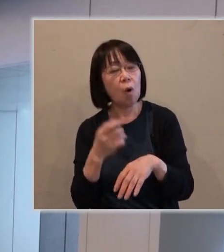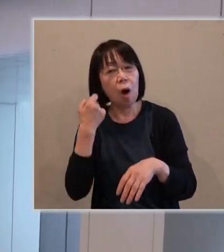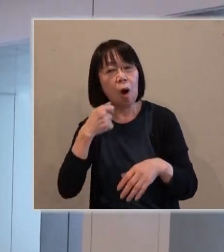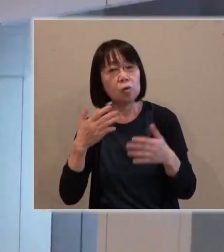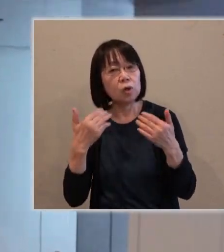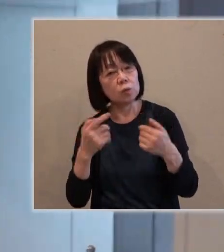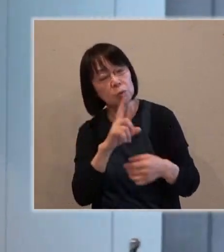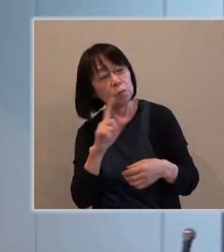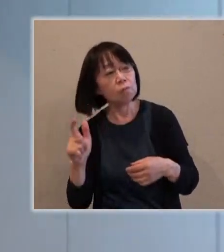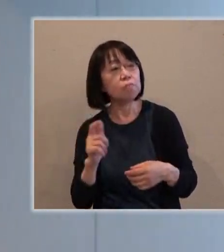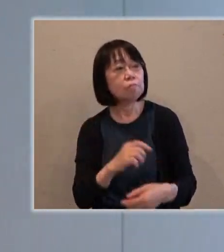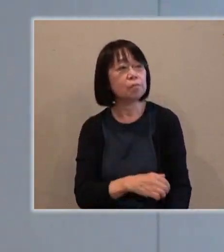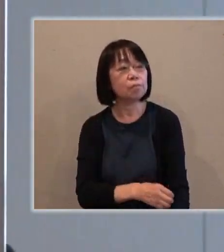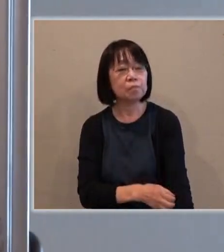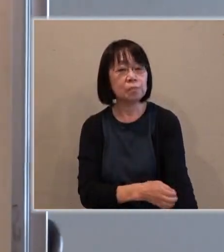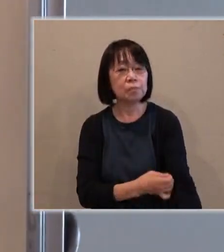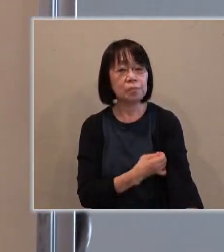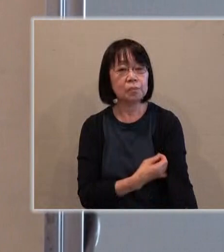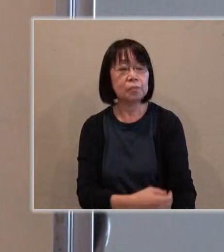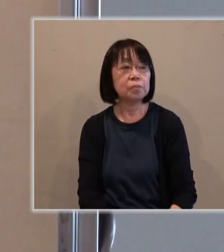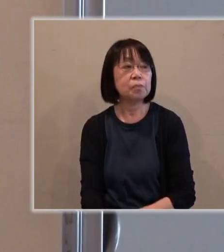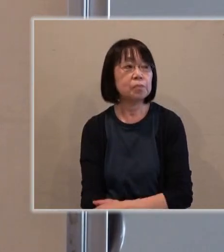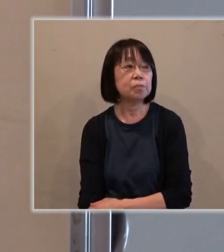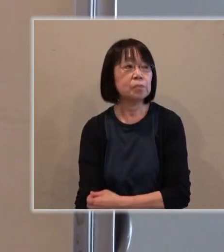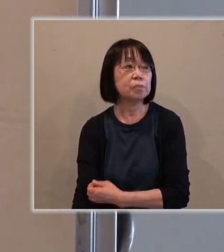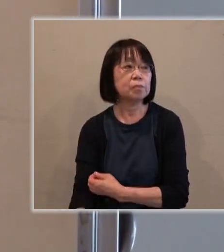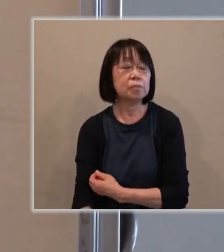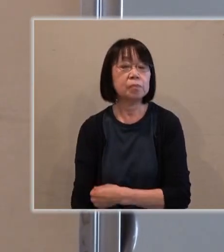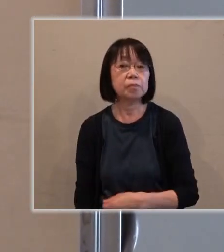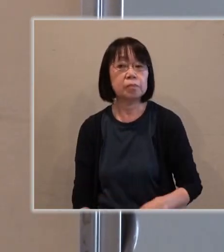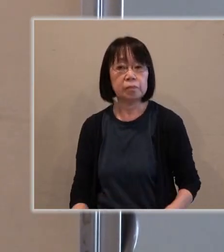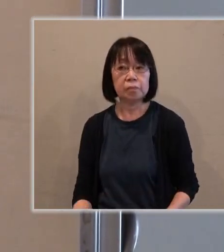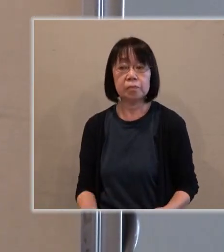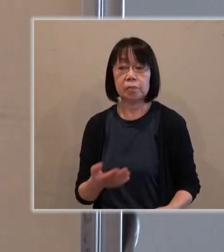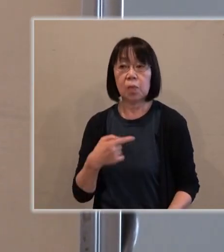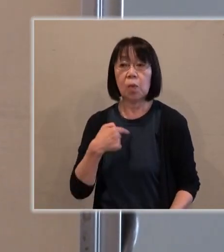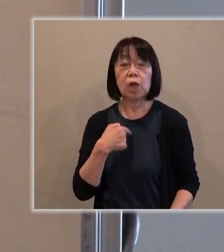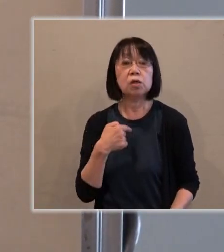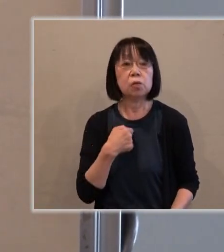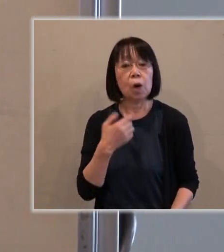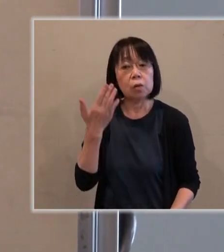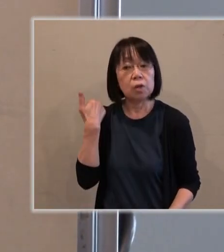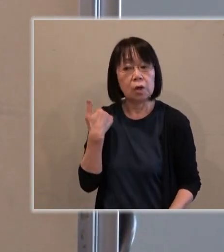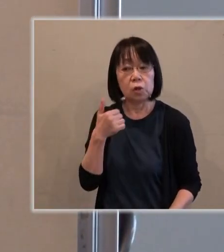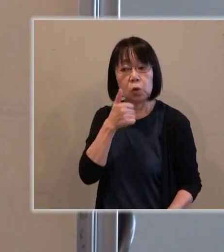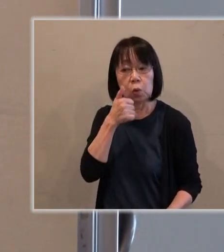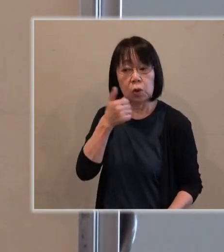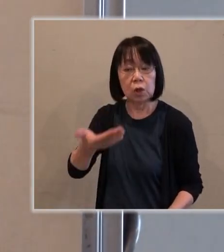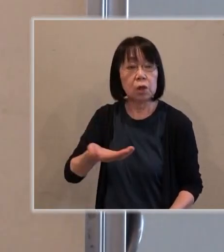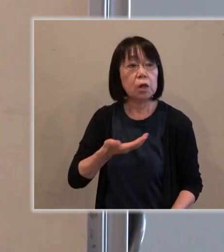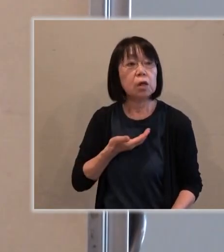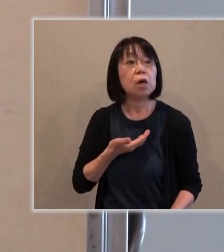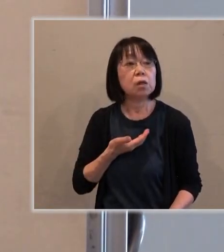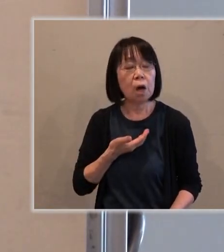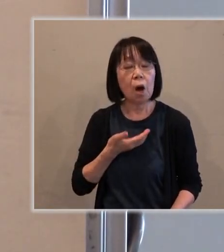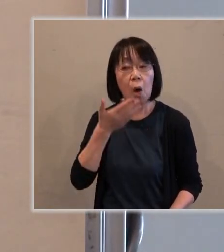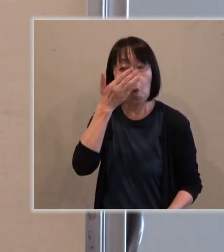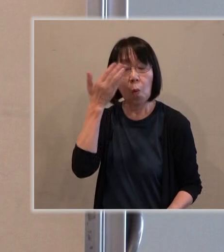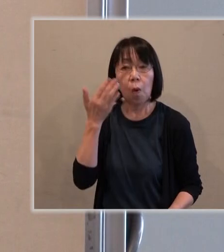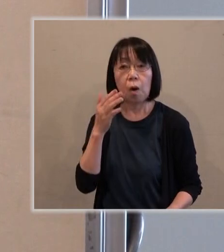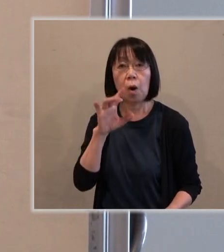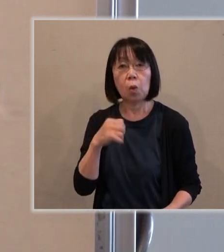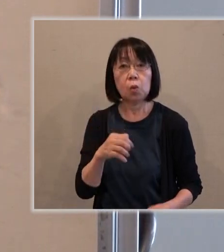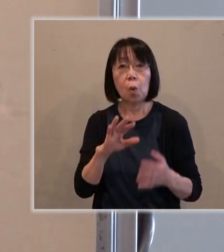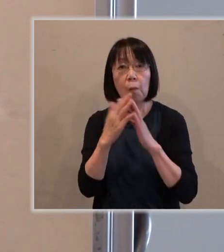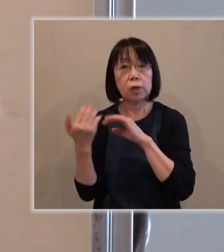ますか。 ありがとうございます。私はですね、それをさっきご紹介させていただいた若者まちづくり